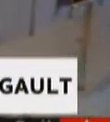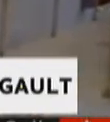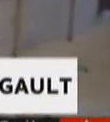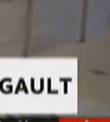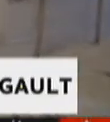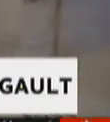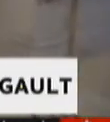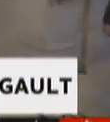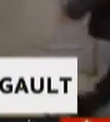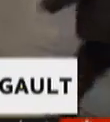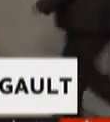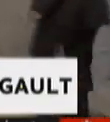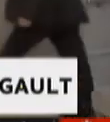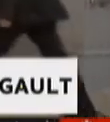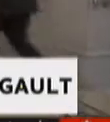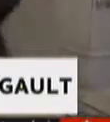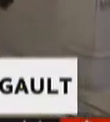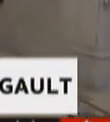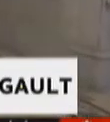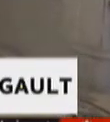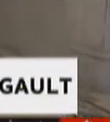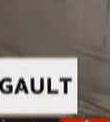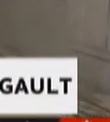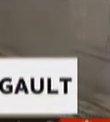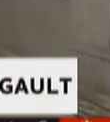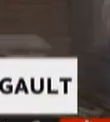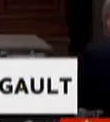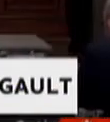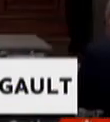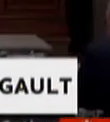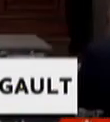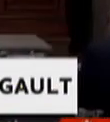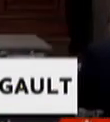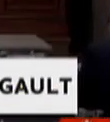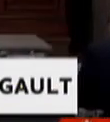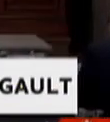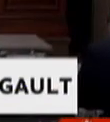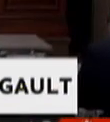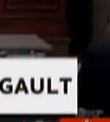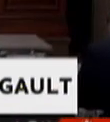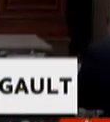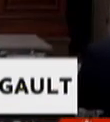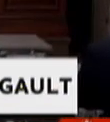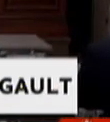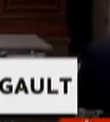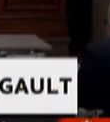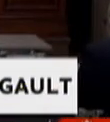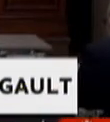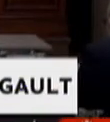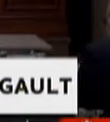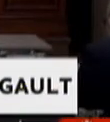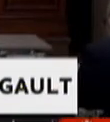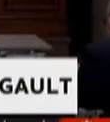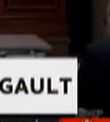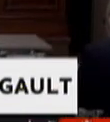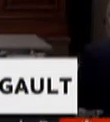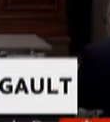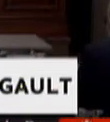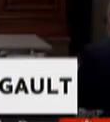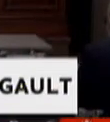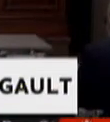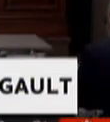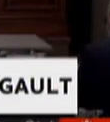du Dr Horacio Arruda. Et c'est intéressant, oui, vous le notiez, que les trois portent encore le masque. Alors, on veut vraiment...